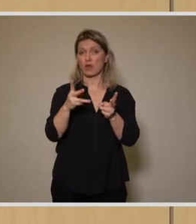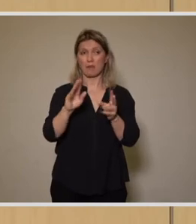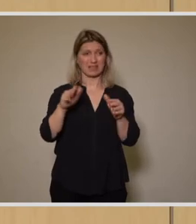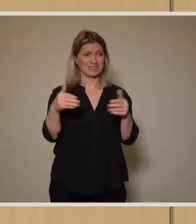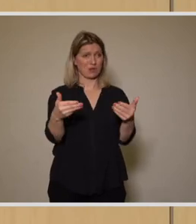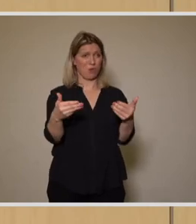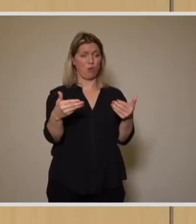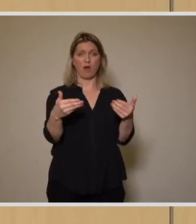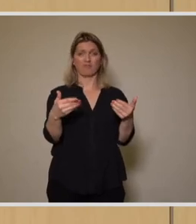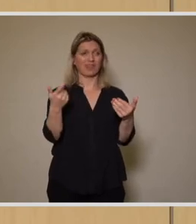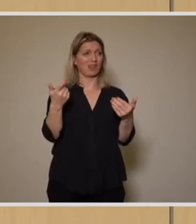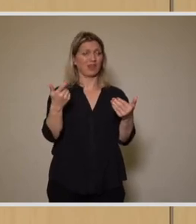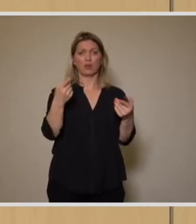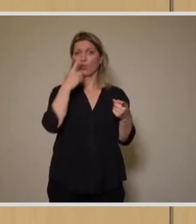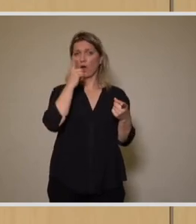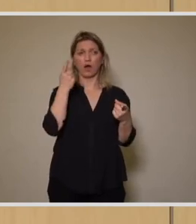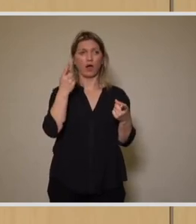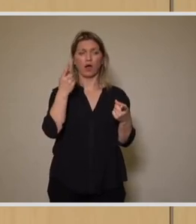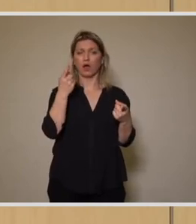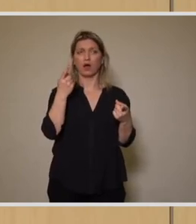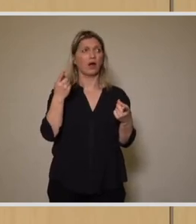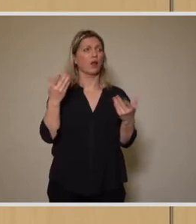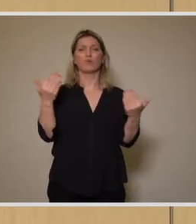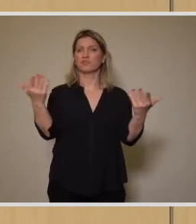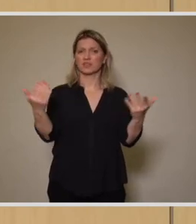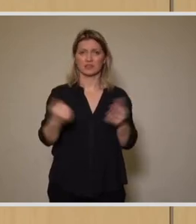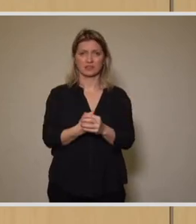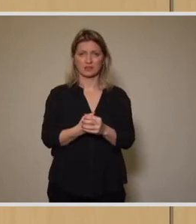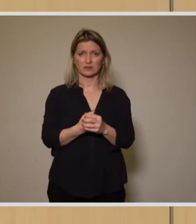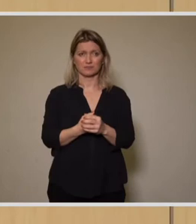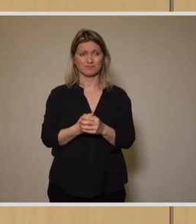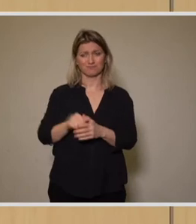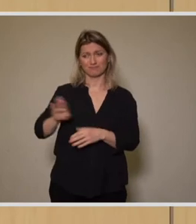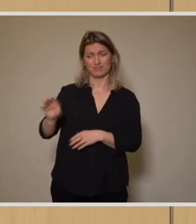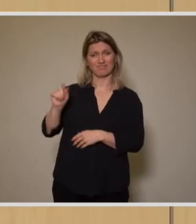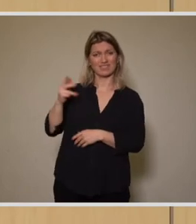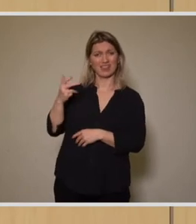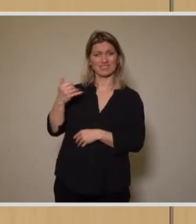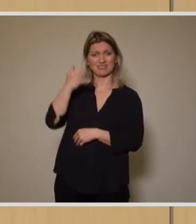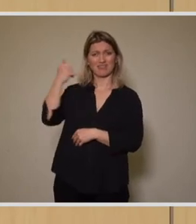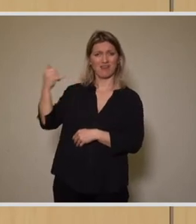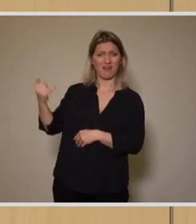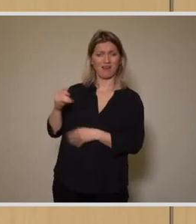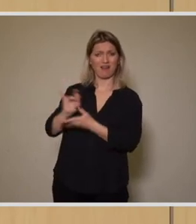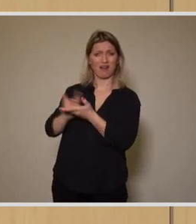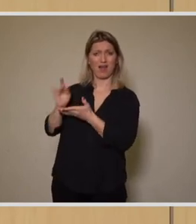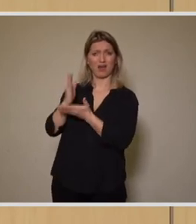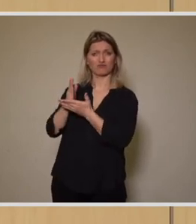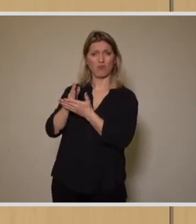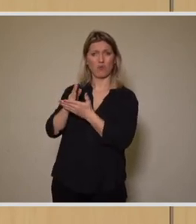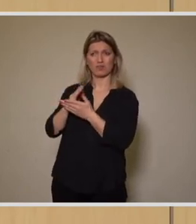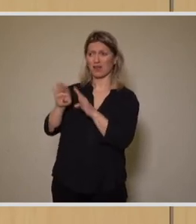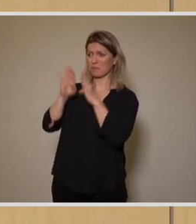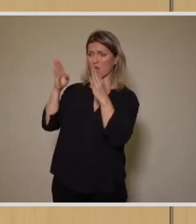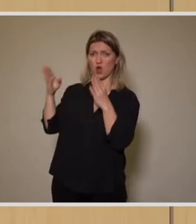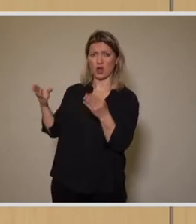verbreiten Sie nur heiße Luft. Seit fast 30 Jahren steht das Sachsenbad nun leer und die Gebäudesubstanz verfällt